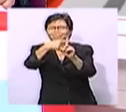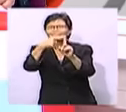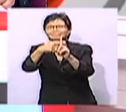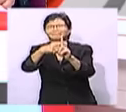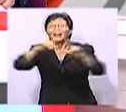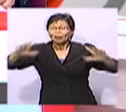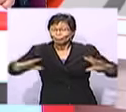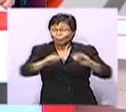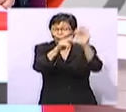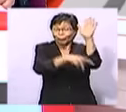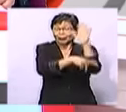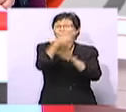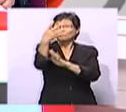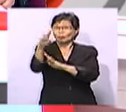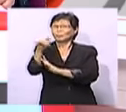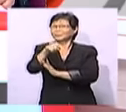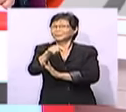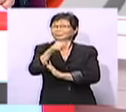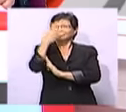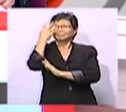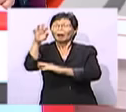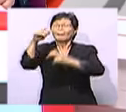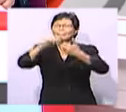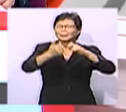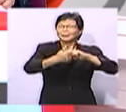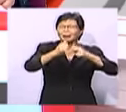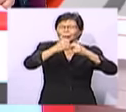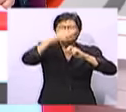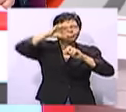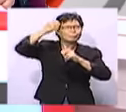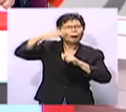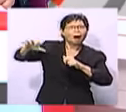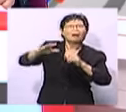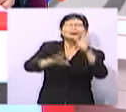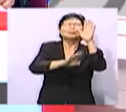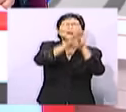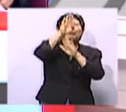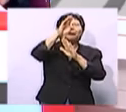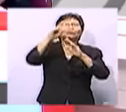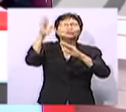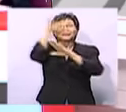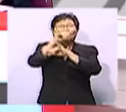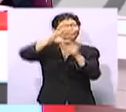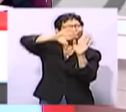sidang Parlimen ke-14 tidak akan mengabaikan masalah dan pembangunan Sarawak.